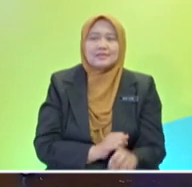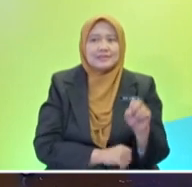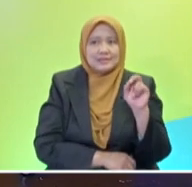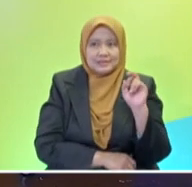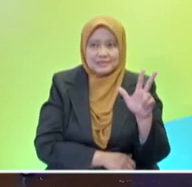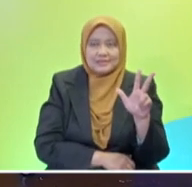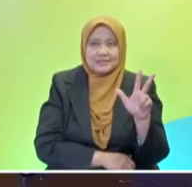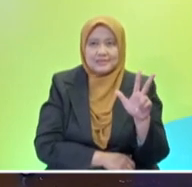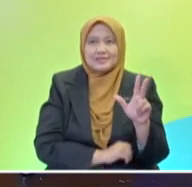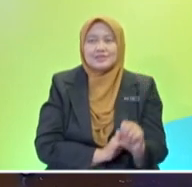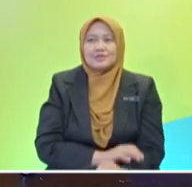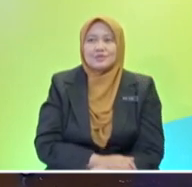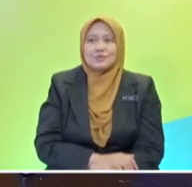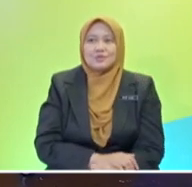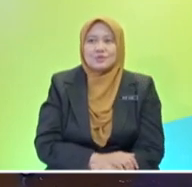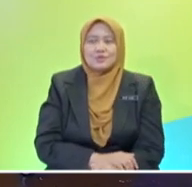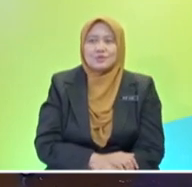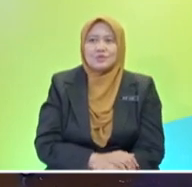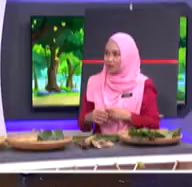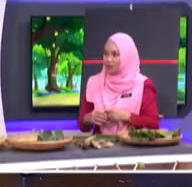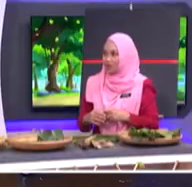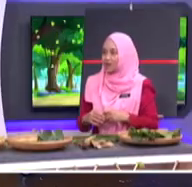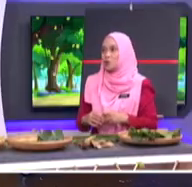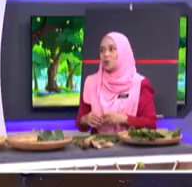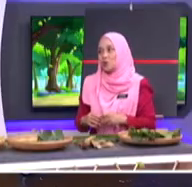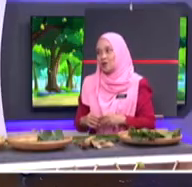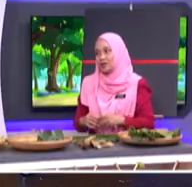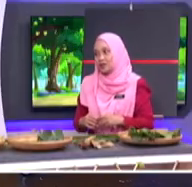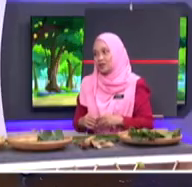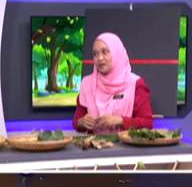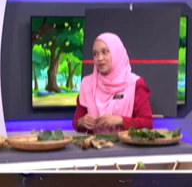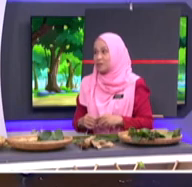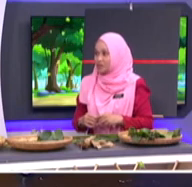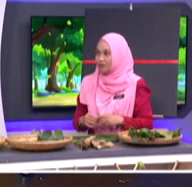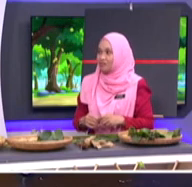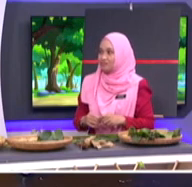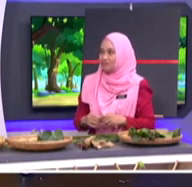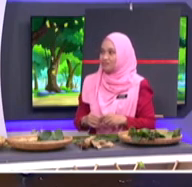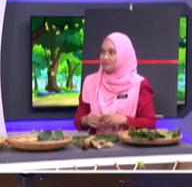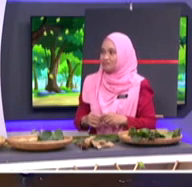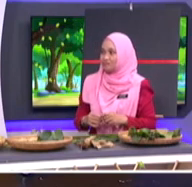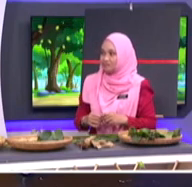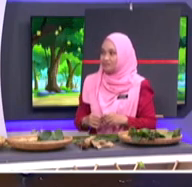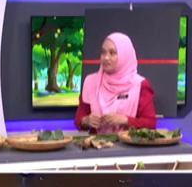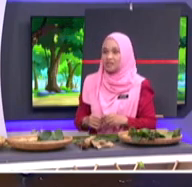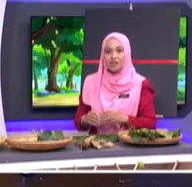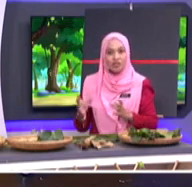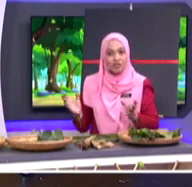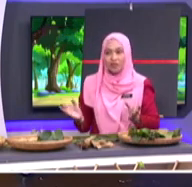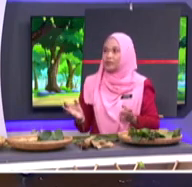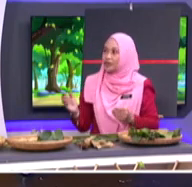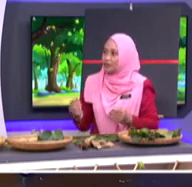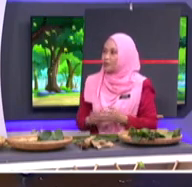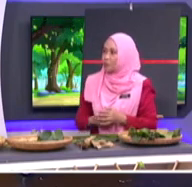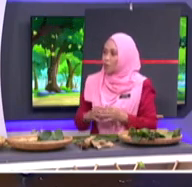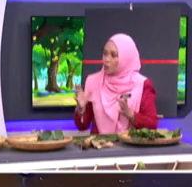Din. Ini pokok daun pokok mangga. Daun pokok mangga. Besar kan? Besar. Dia tengok jenis